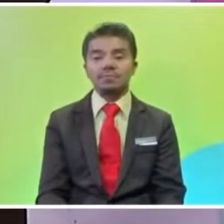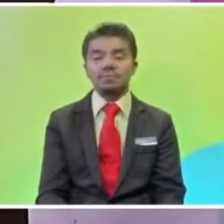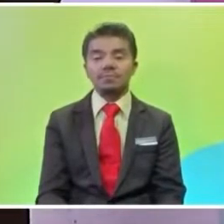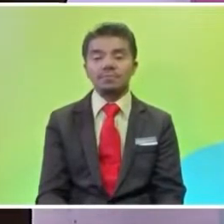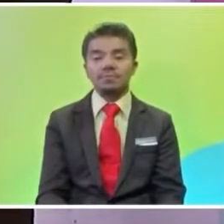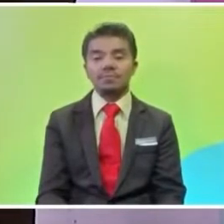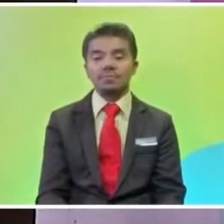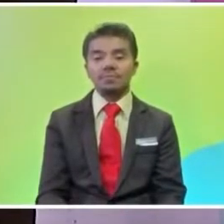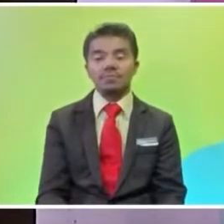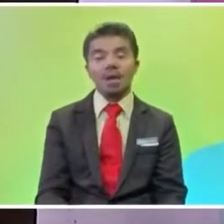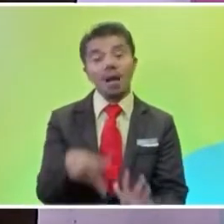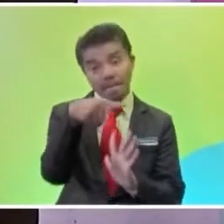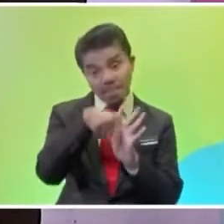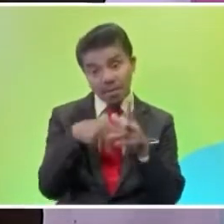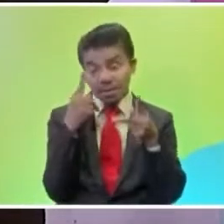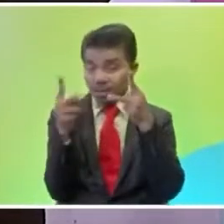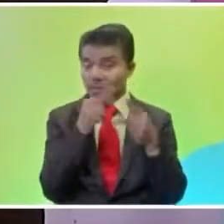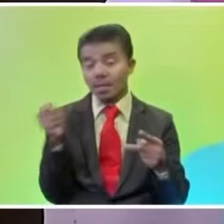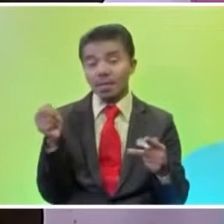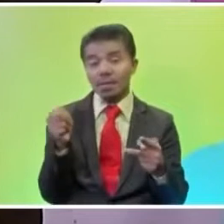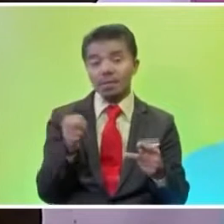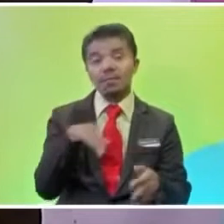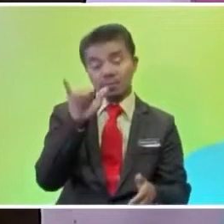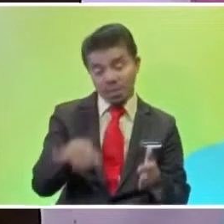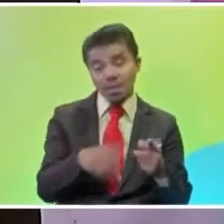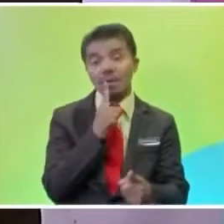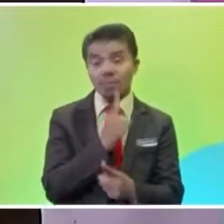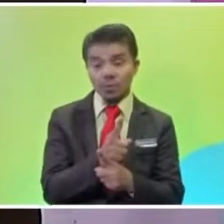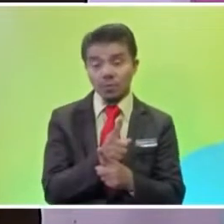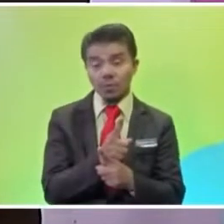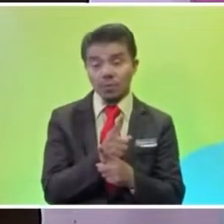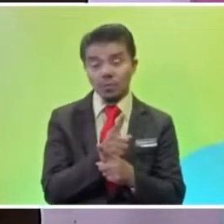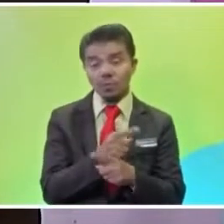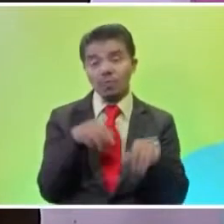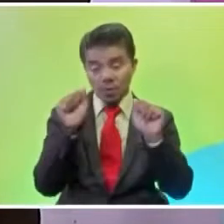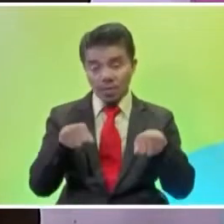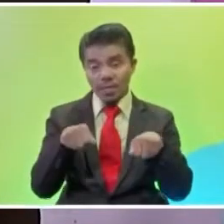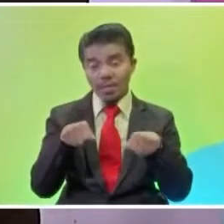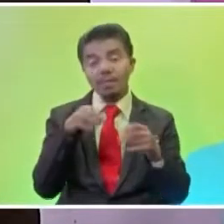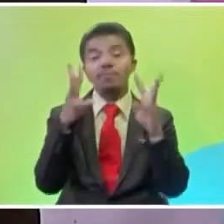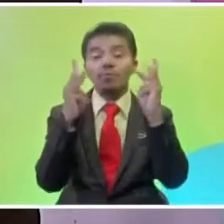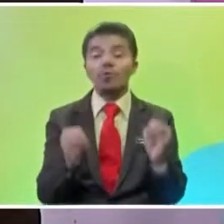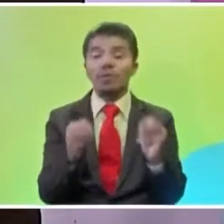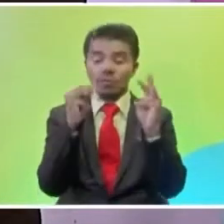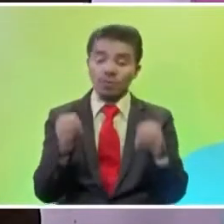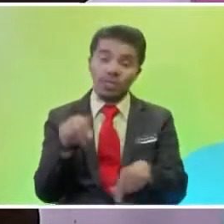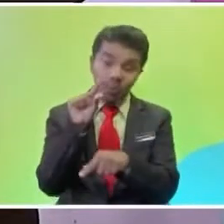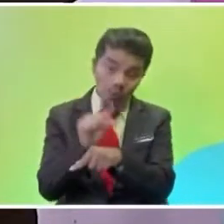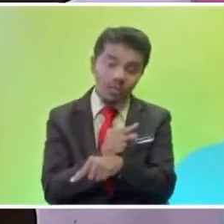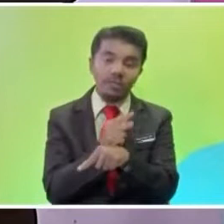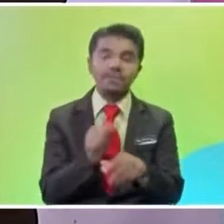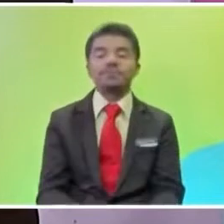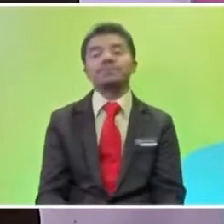sesuai terhadap kata-kata yang dijelaskan oleh murid tersebut dan yang ketiga benda paling penting sekali adalah kita mesti sentiasa